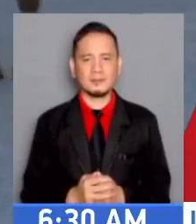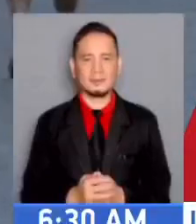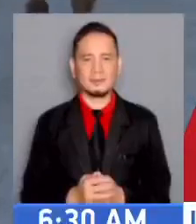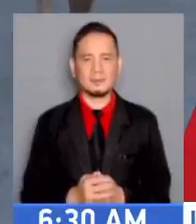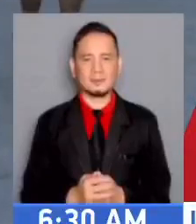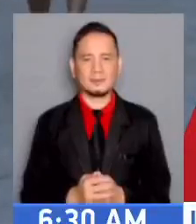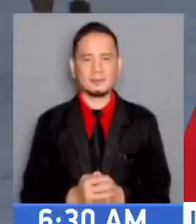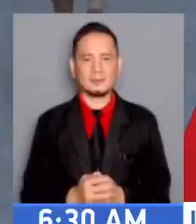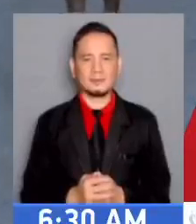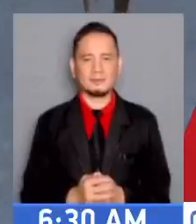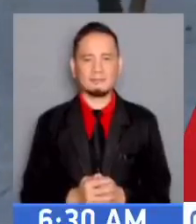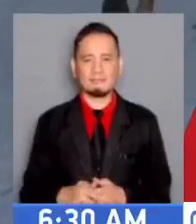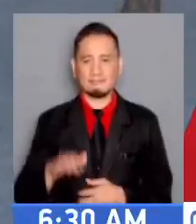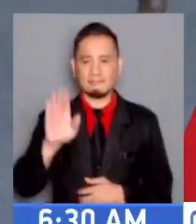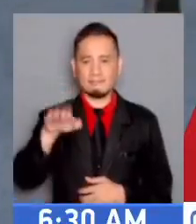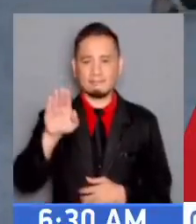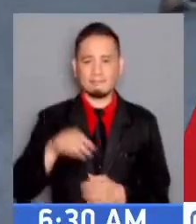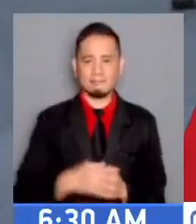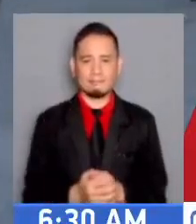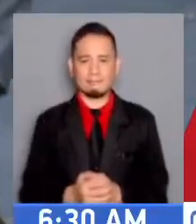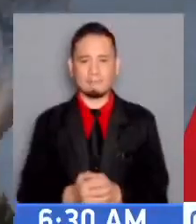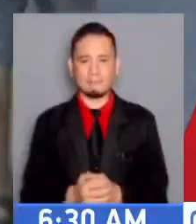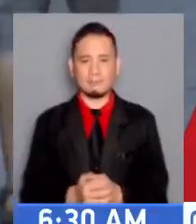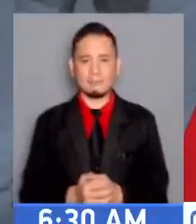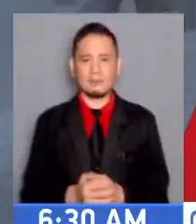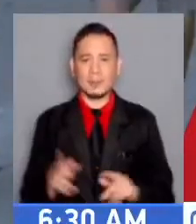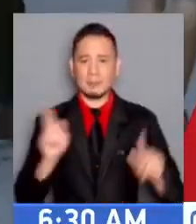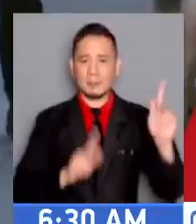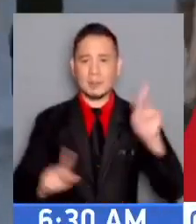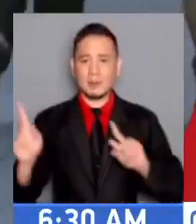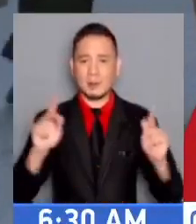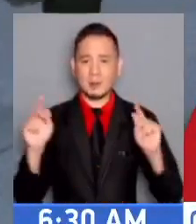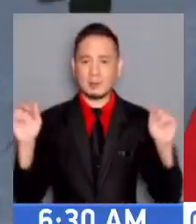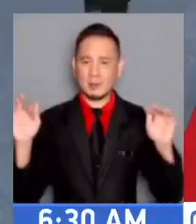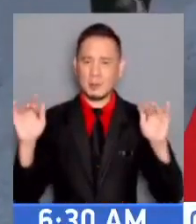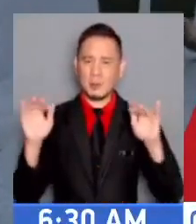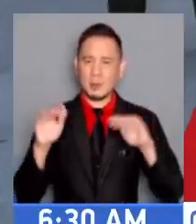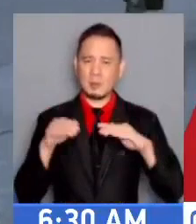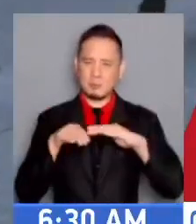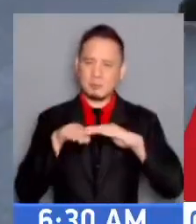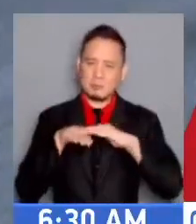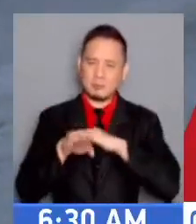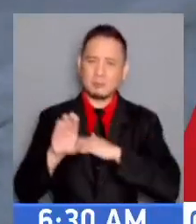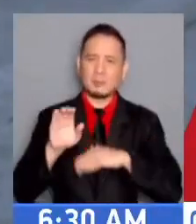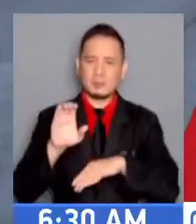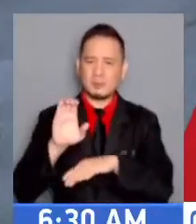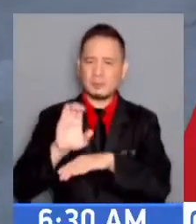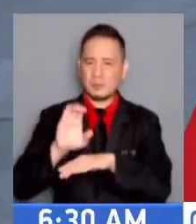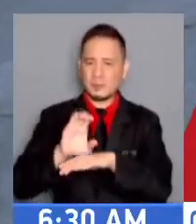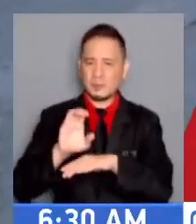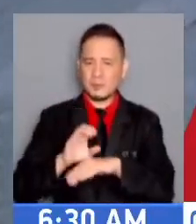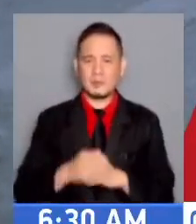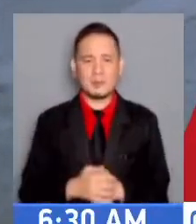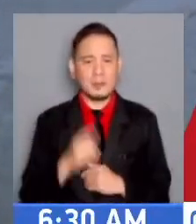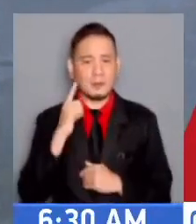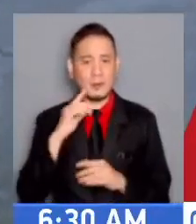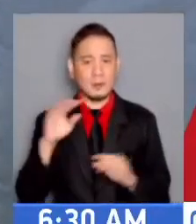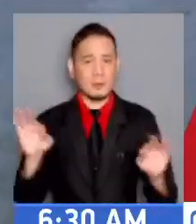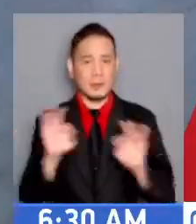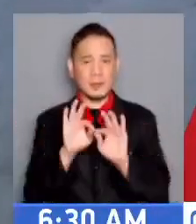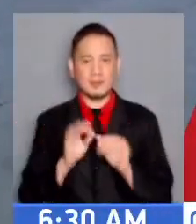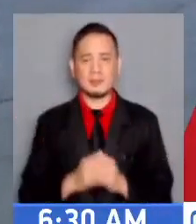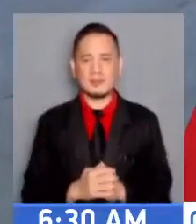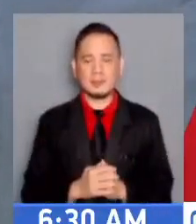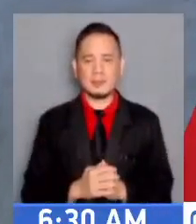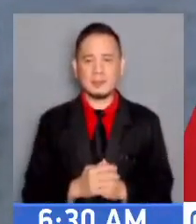Koni, sa ngayon ay tuloy-tuloy pa rin yung pagpasok ng mga deboto, yung mga magsisimba dito sa Baclaran. Pero may mga lumabas na rin dahil kaninang 5:30